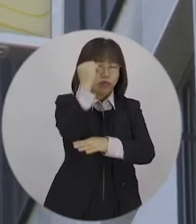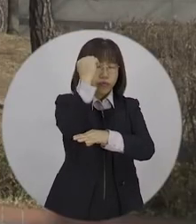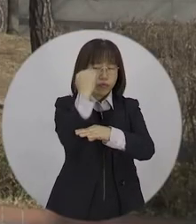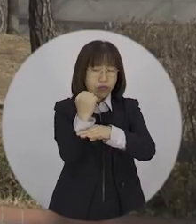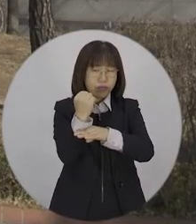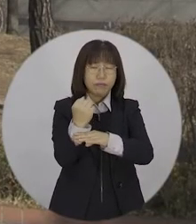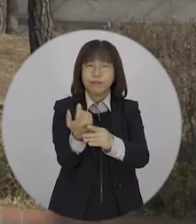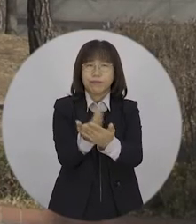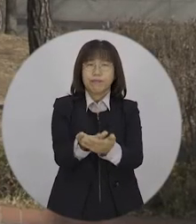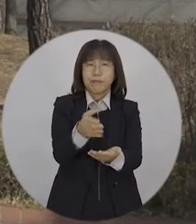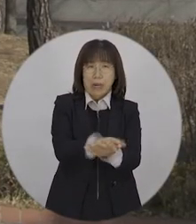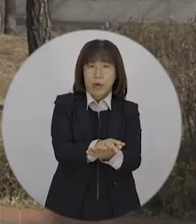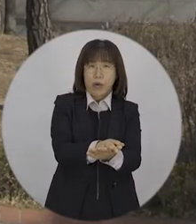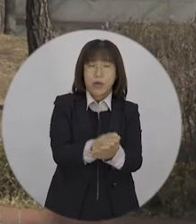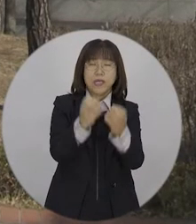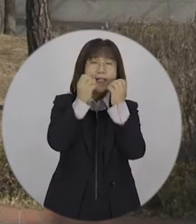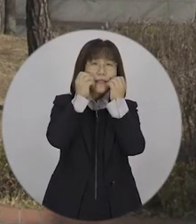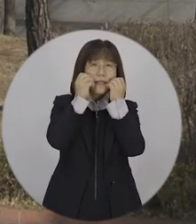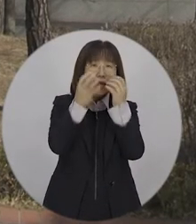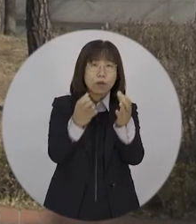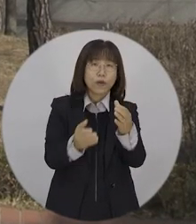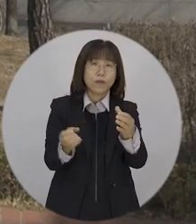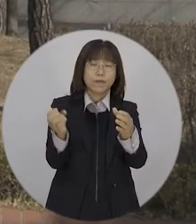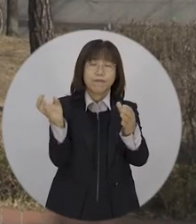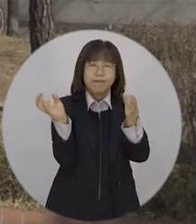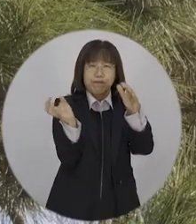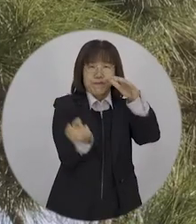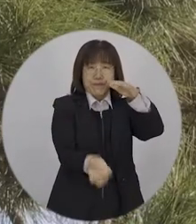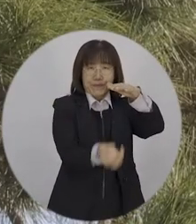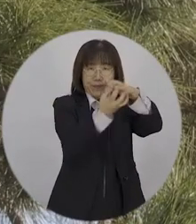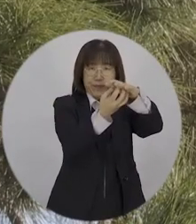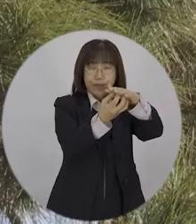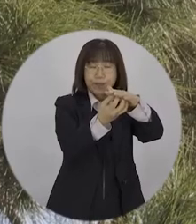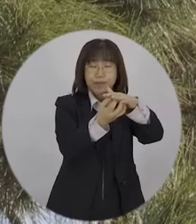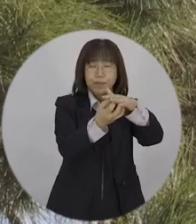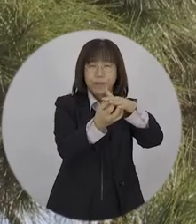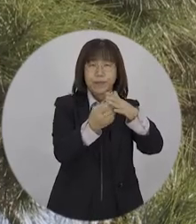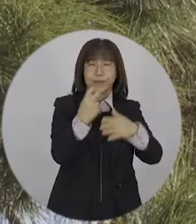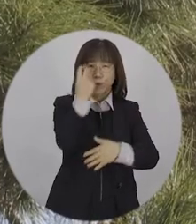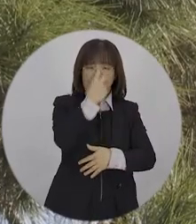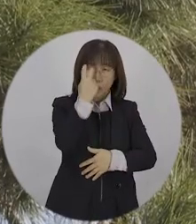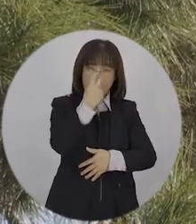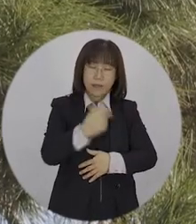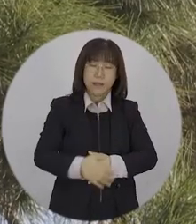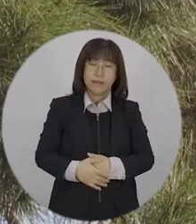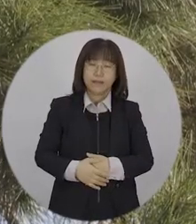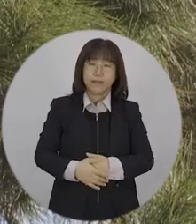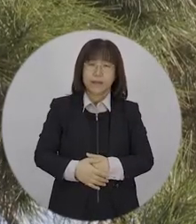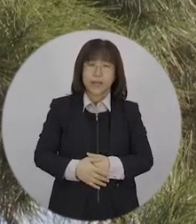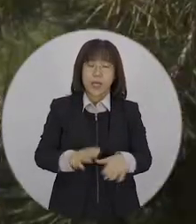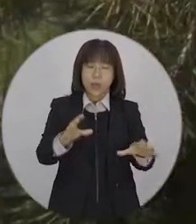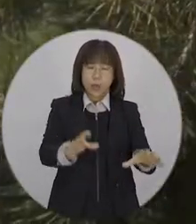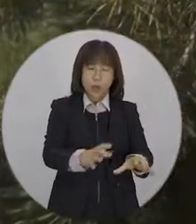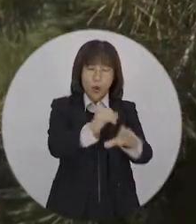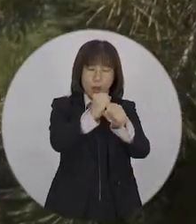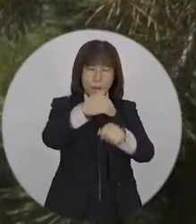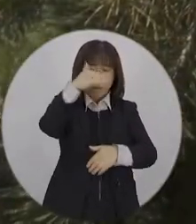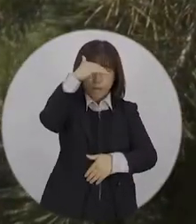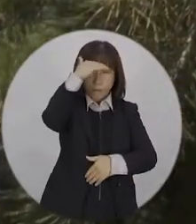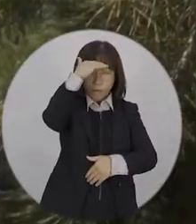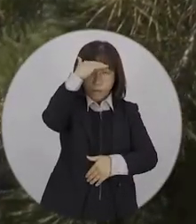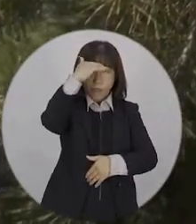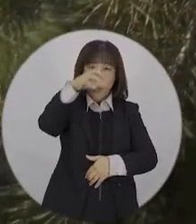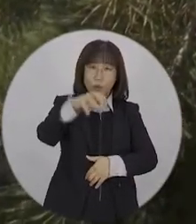교체해 각종 범죄 및 사고발생시 효과적으로 대처할 수 있게 됐습니다 특히 통합 관제 시스템에